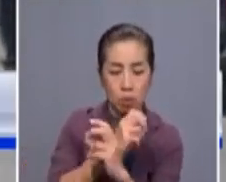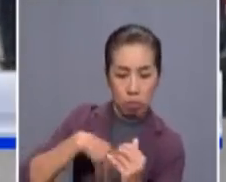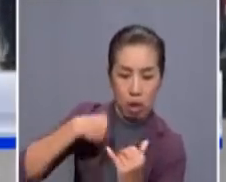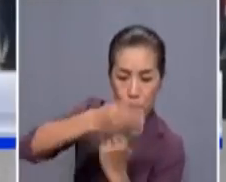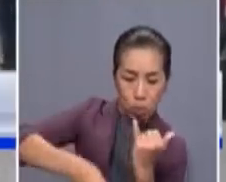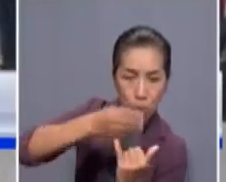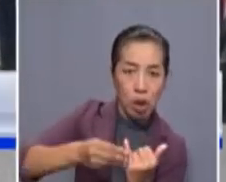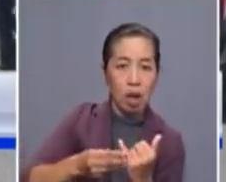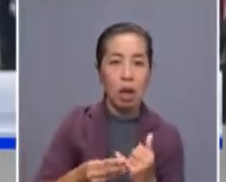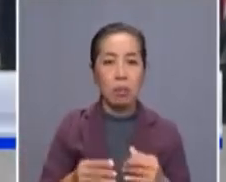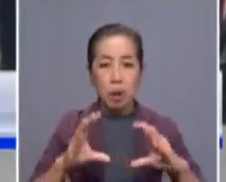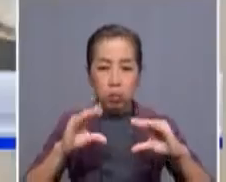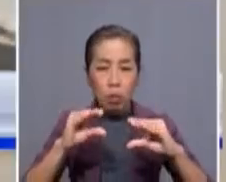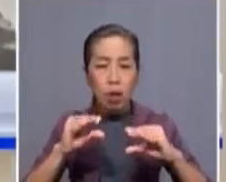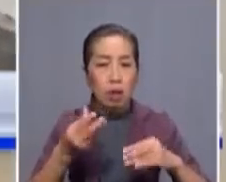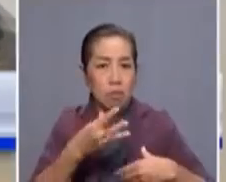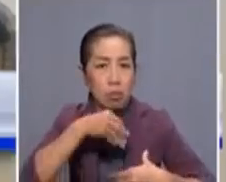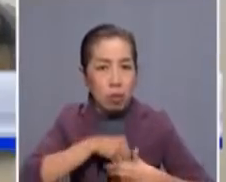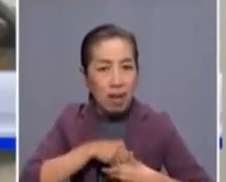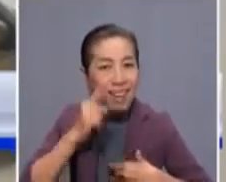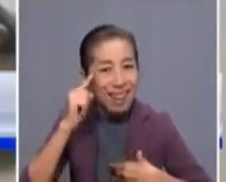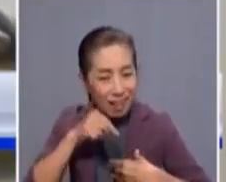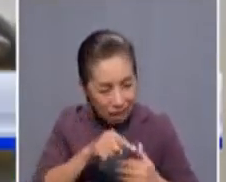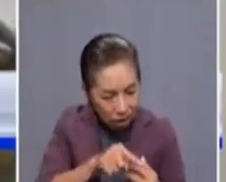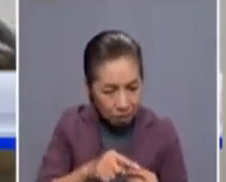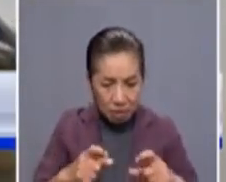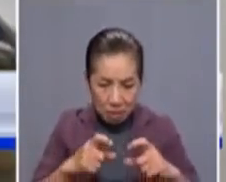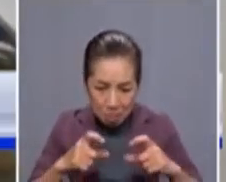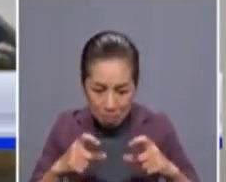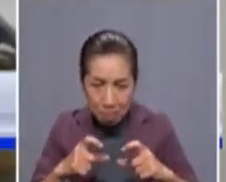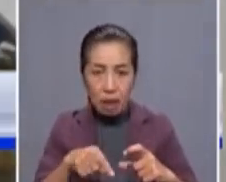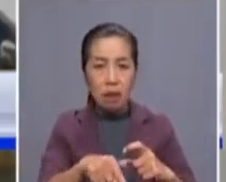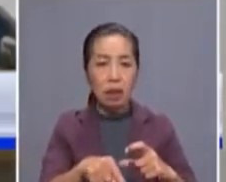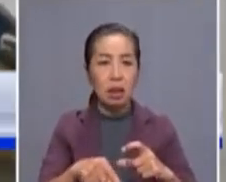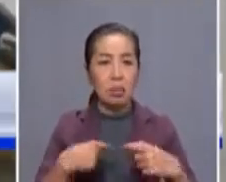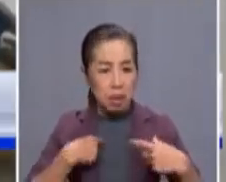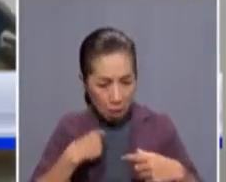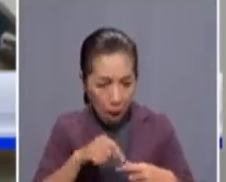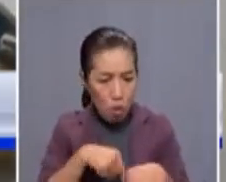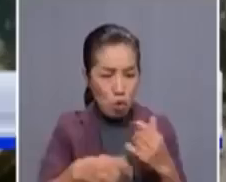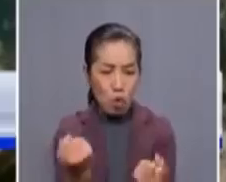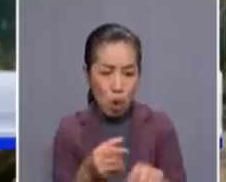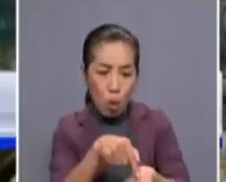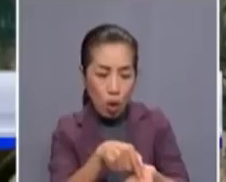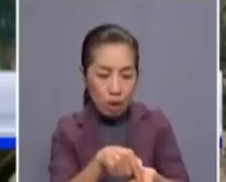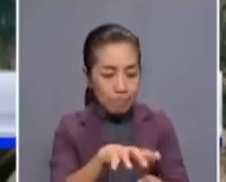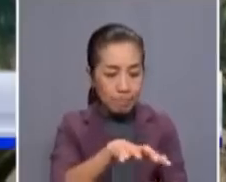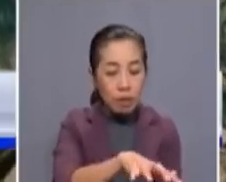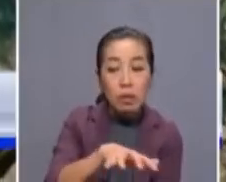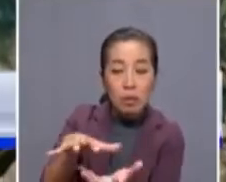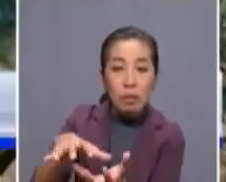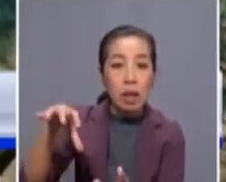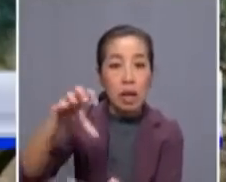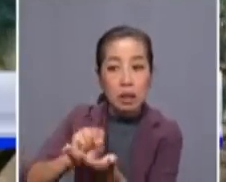นะฮะมีเสื้อผ้ามีเอกสารต่างๆพร้อมกับบัตรที่ส่งไปพิสูจน์ทางสถาบันนิติวิทยาศาสตร์แล้วพบว่าชิ้นส่วนโ